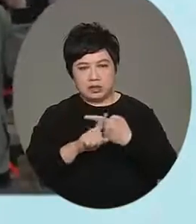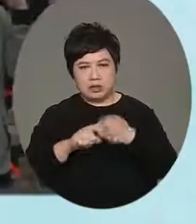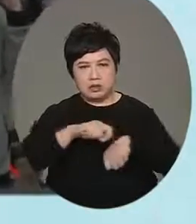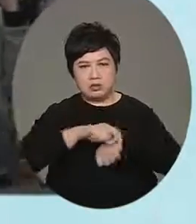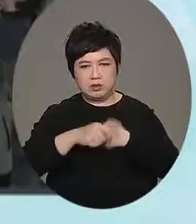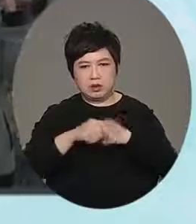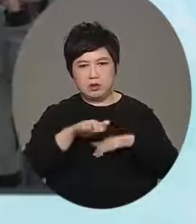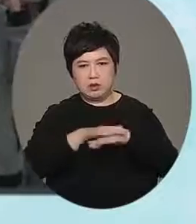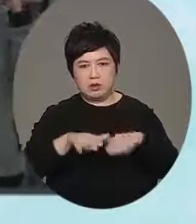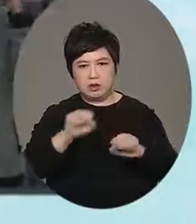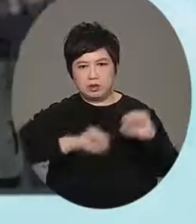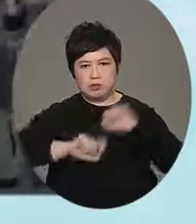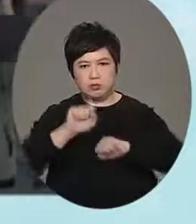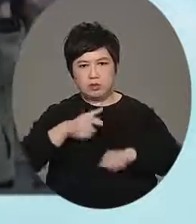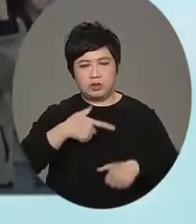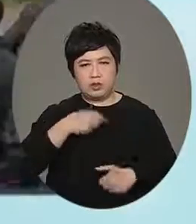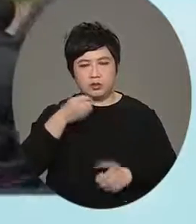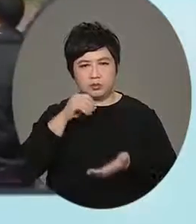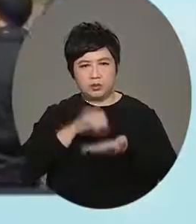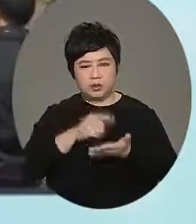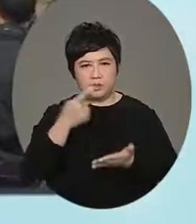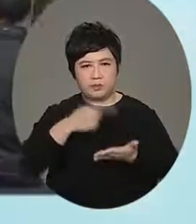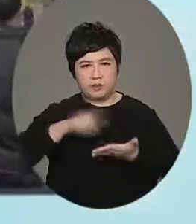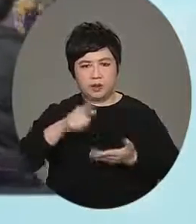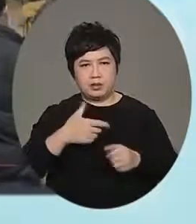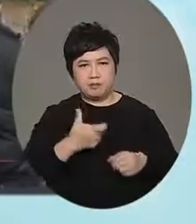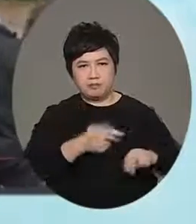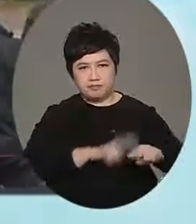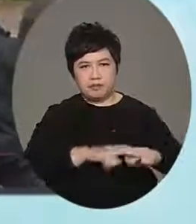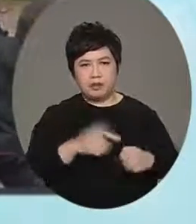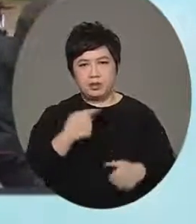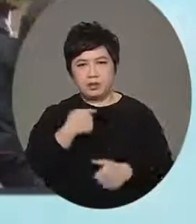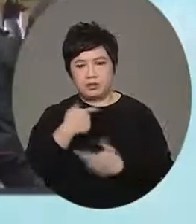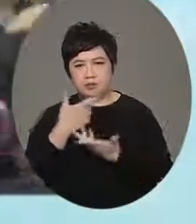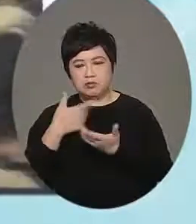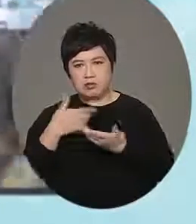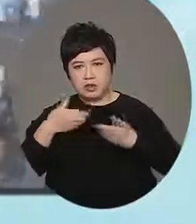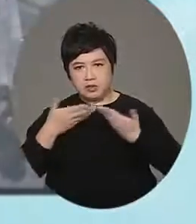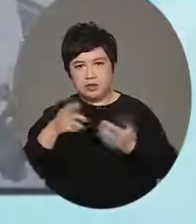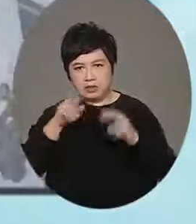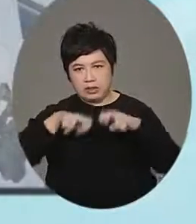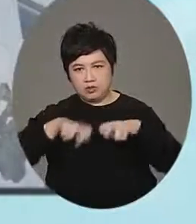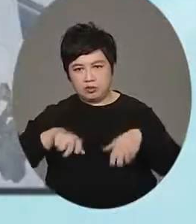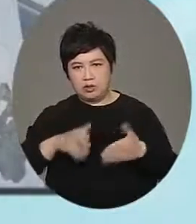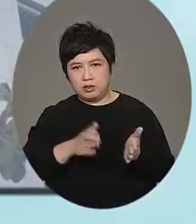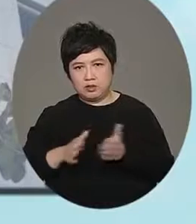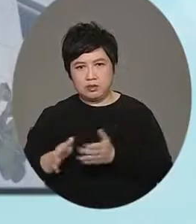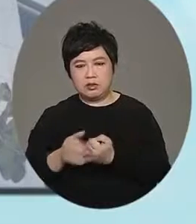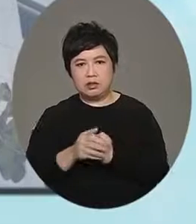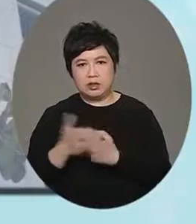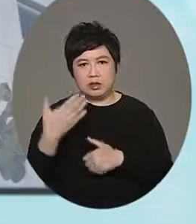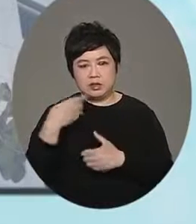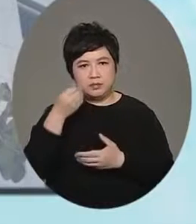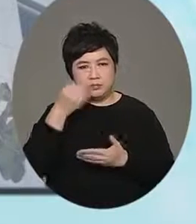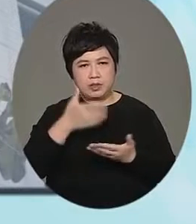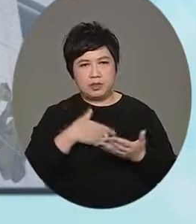家安全行為，決定批出保釋，同時要求控方交代調查進度。法庭原先批出的保